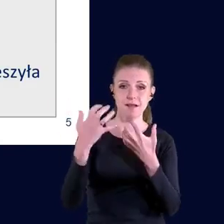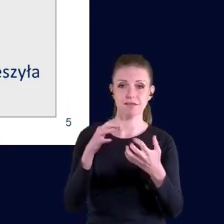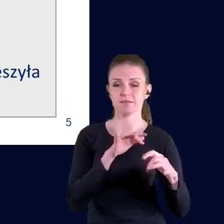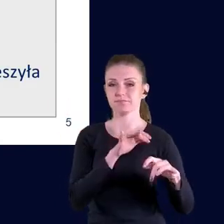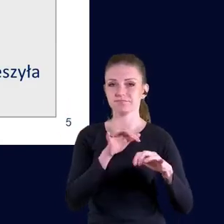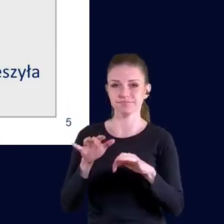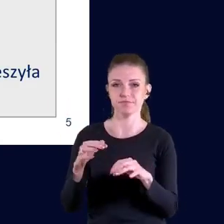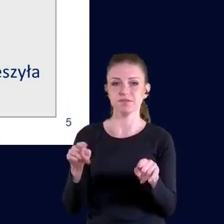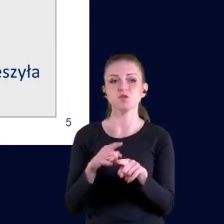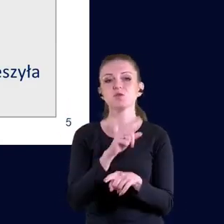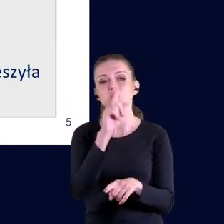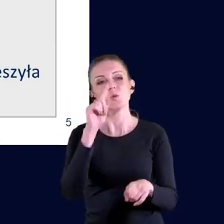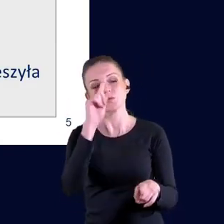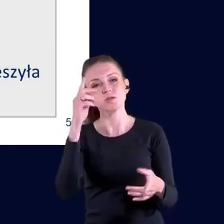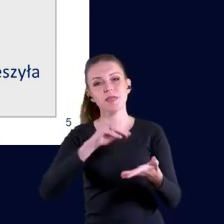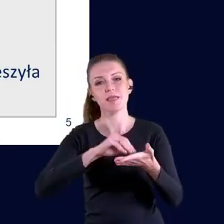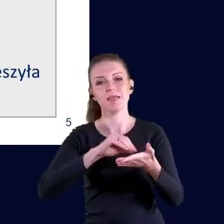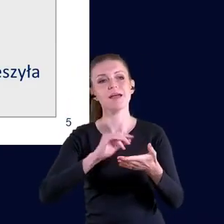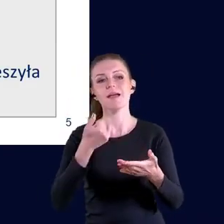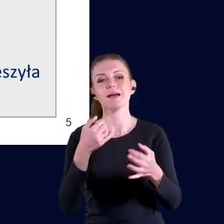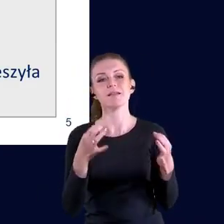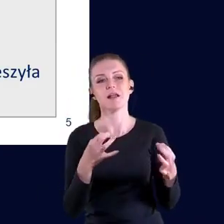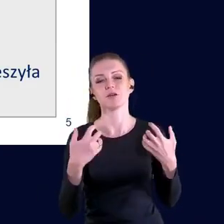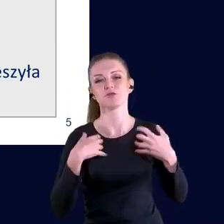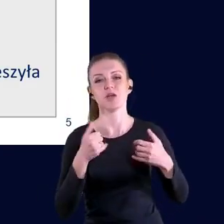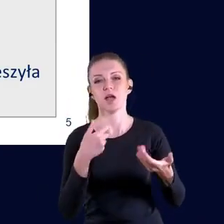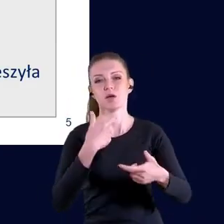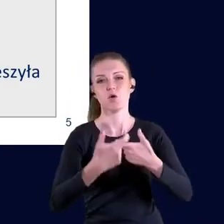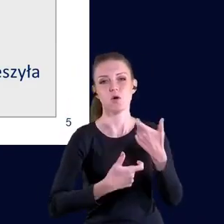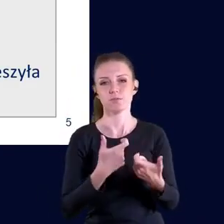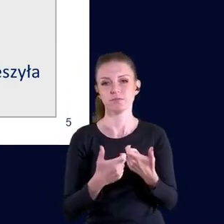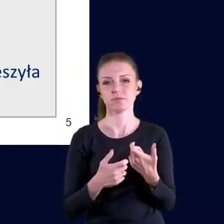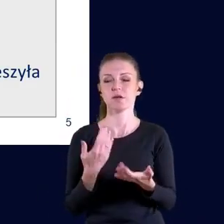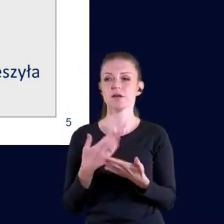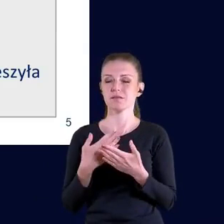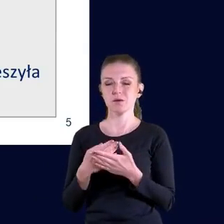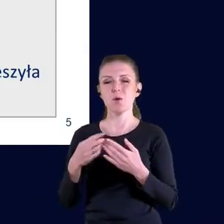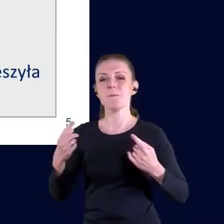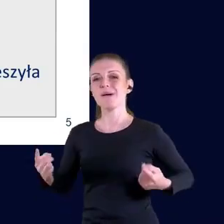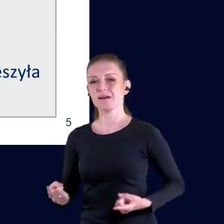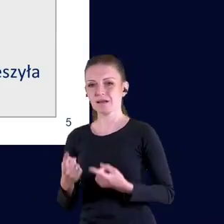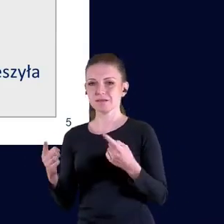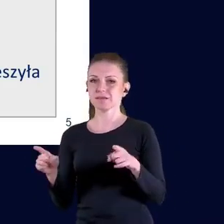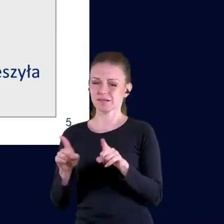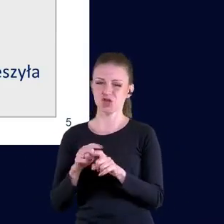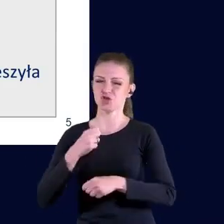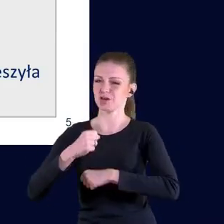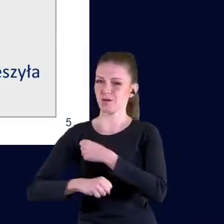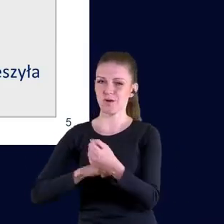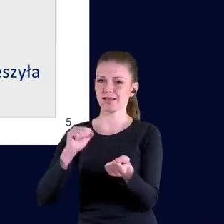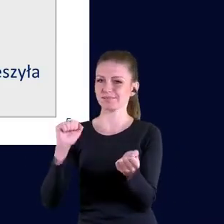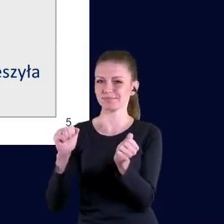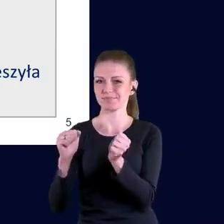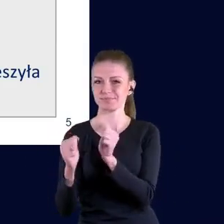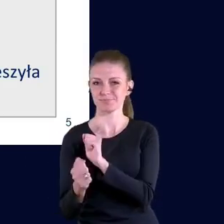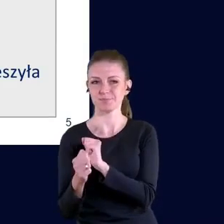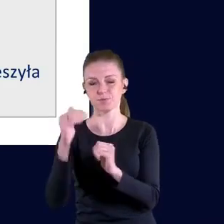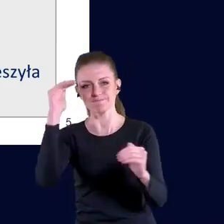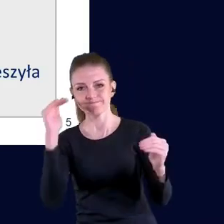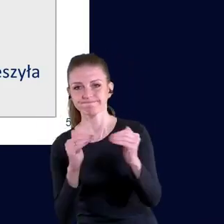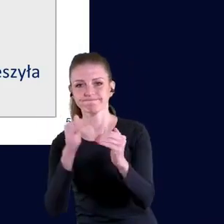zwyczajach kąt konsumentów pociąga to za sobą zmiany marketingu sposobu marketingowe działania marketingu oraz nawet